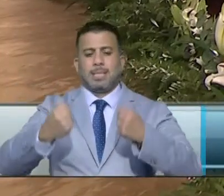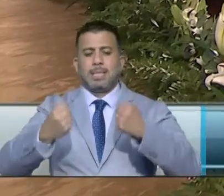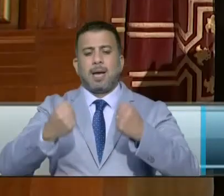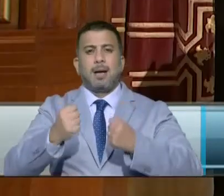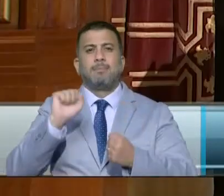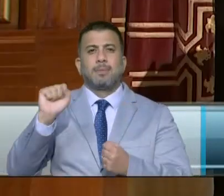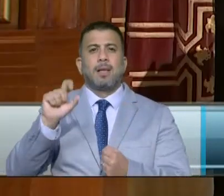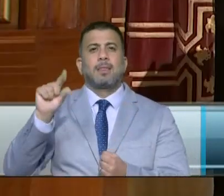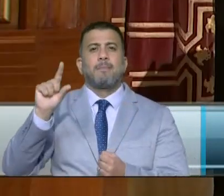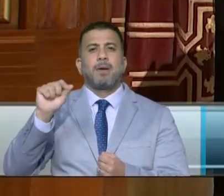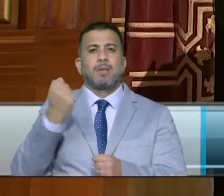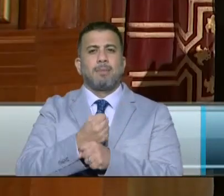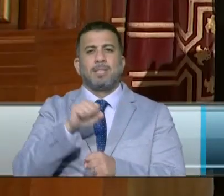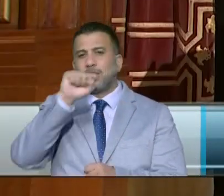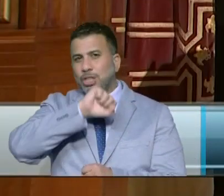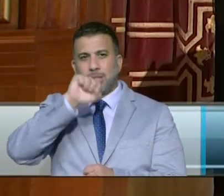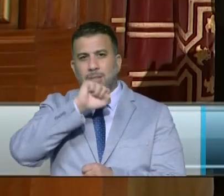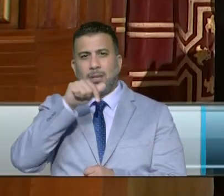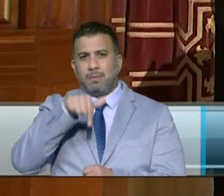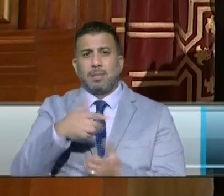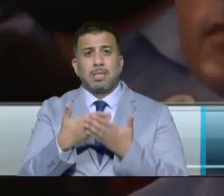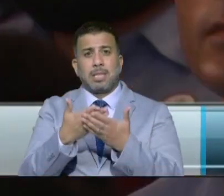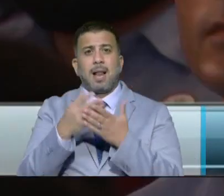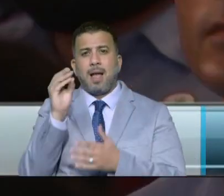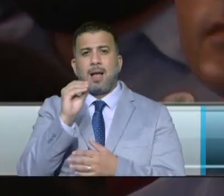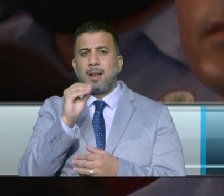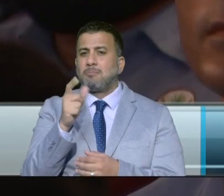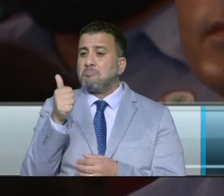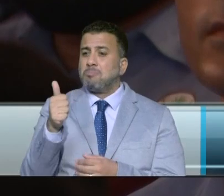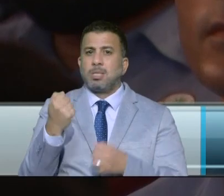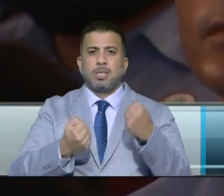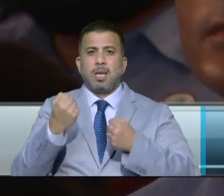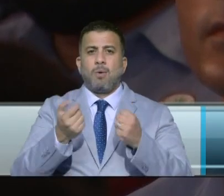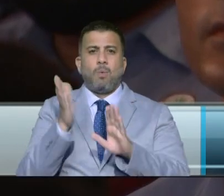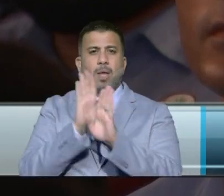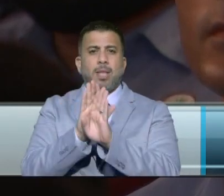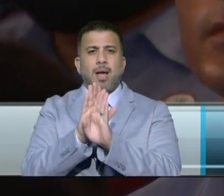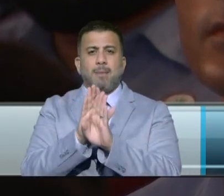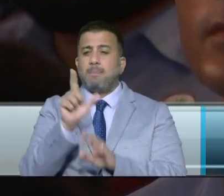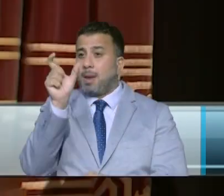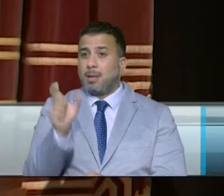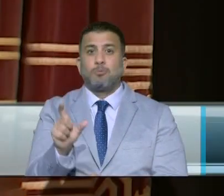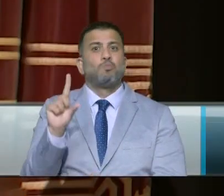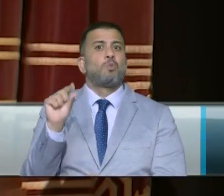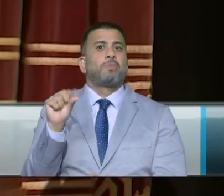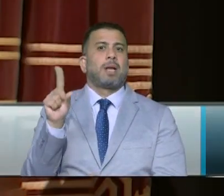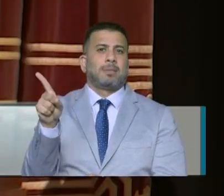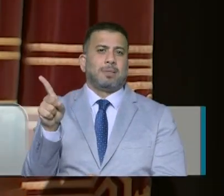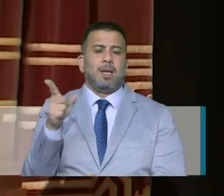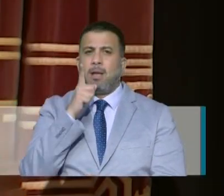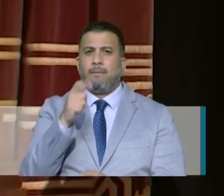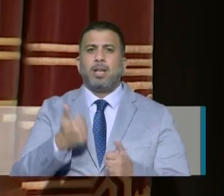لشركات التميز العامله في الاماره في اطار مساعي الهيئه لتقدير السائقين ودعم العناصر